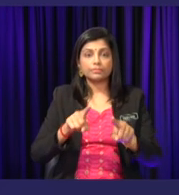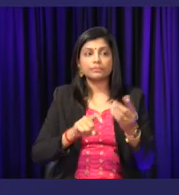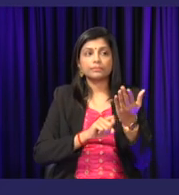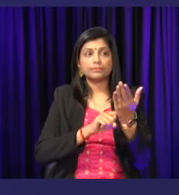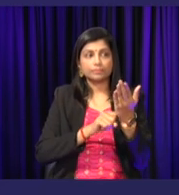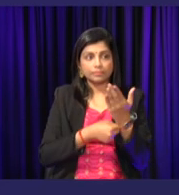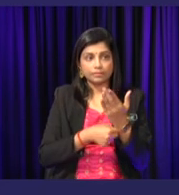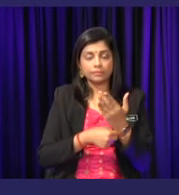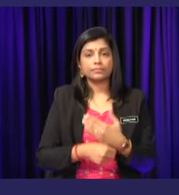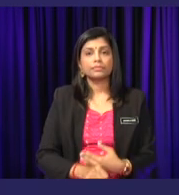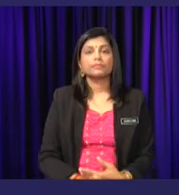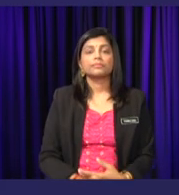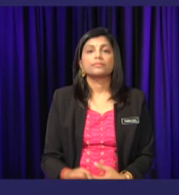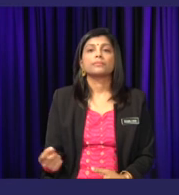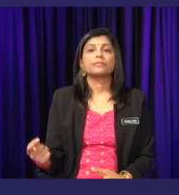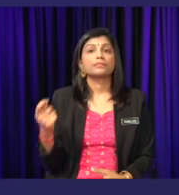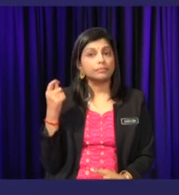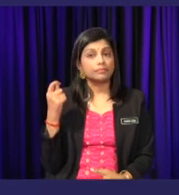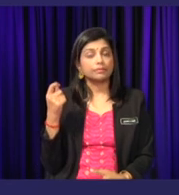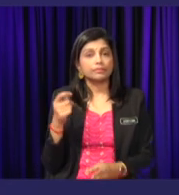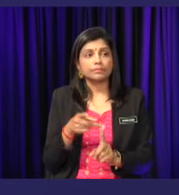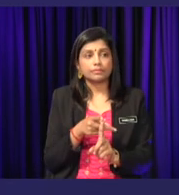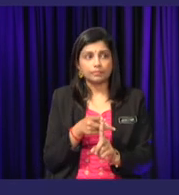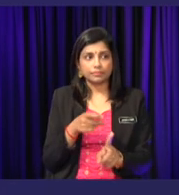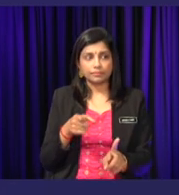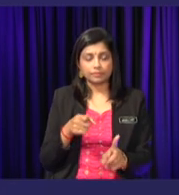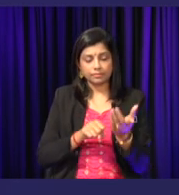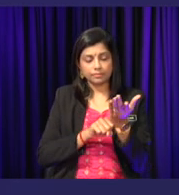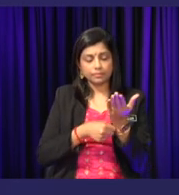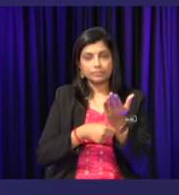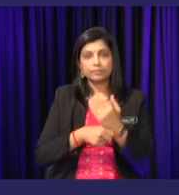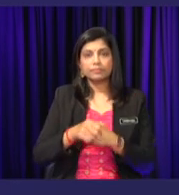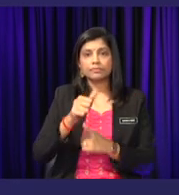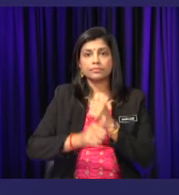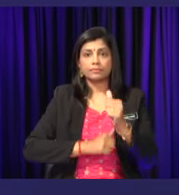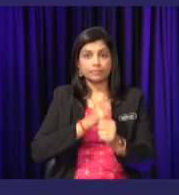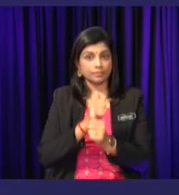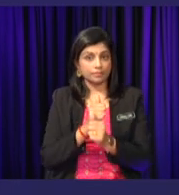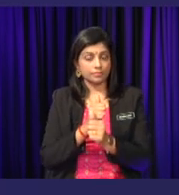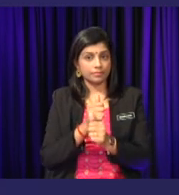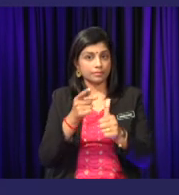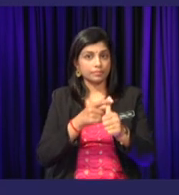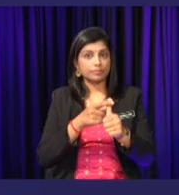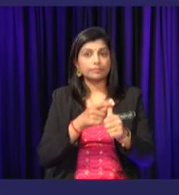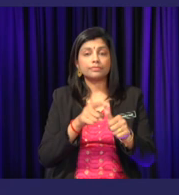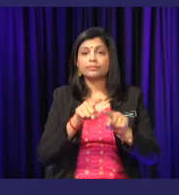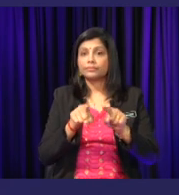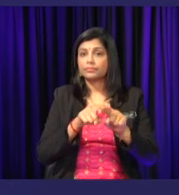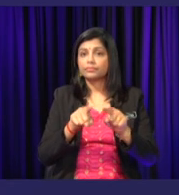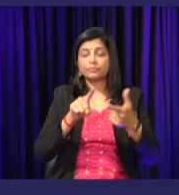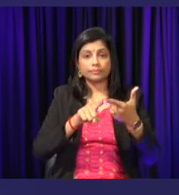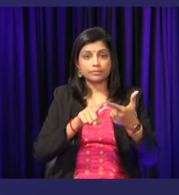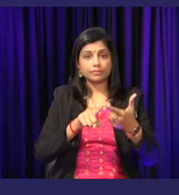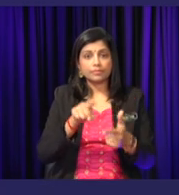yaitu yang pertama perbedaan oke yang kedua ialah persamaan cari yang perbedaan dahulu